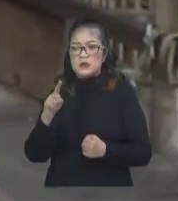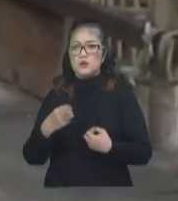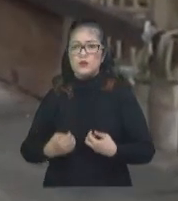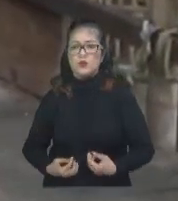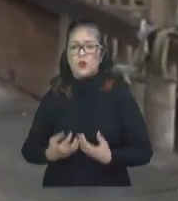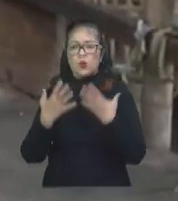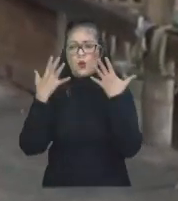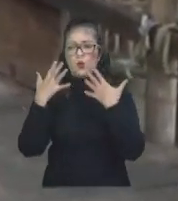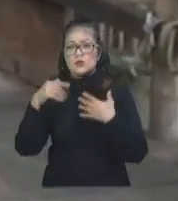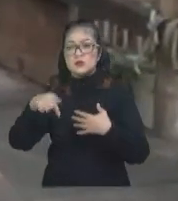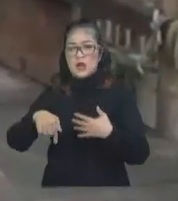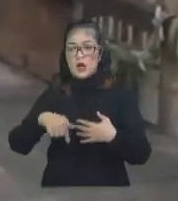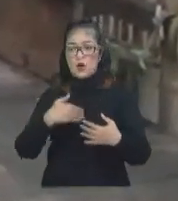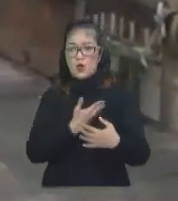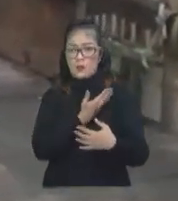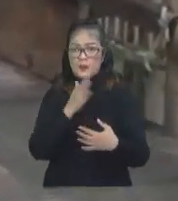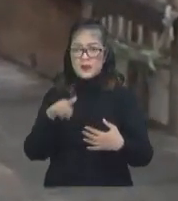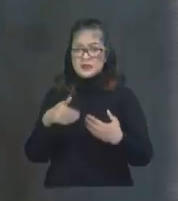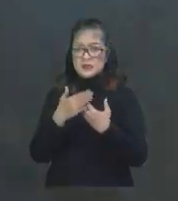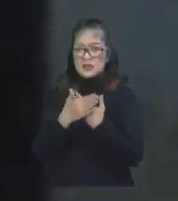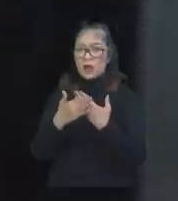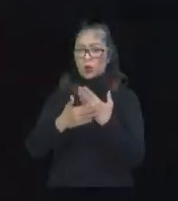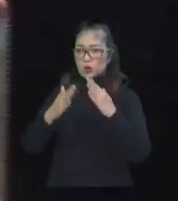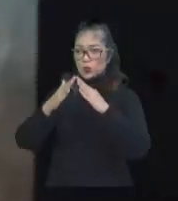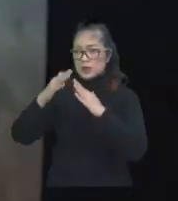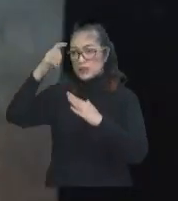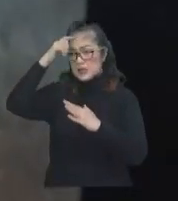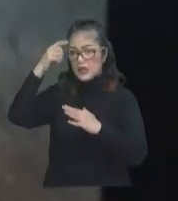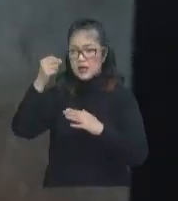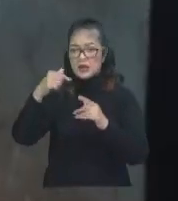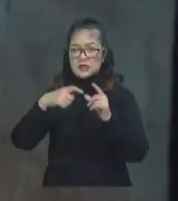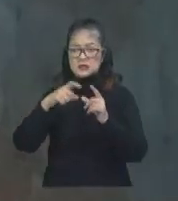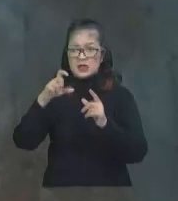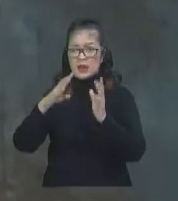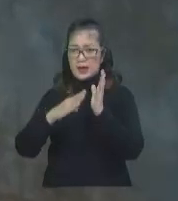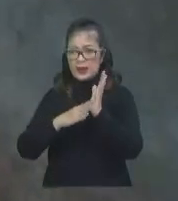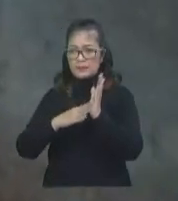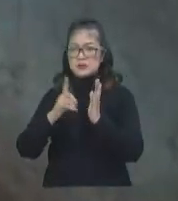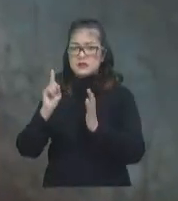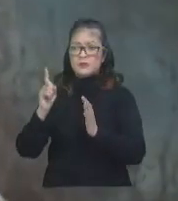Hingga kini korban masih menjalani perawatan intensif di RSCM setelah dirujuk dari RSUD Koja.